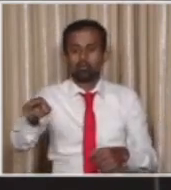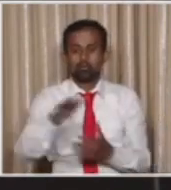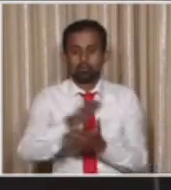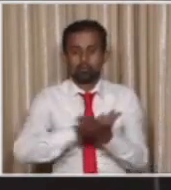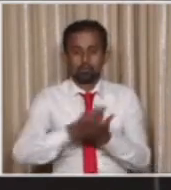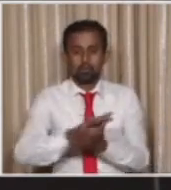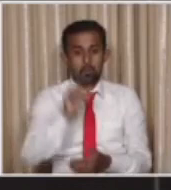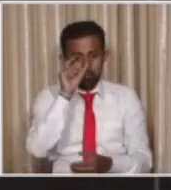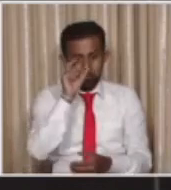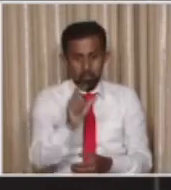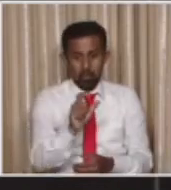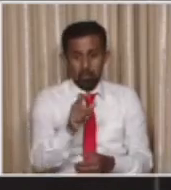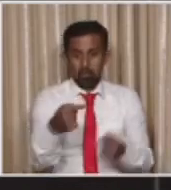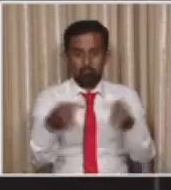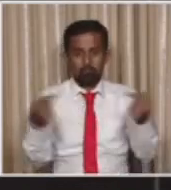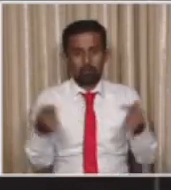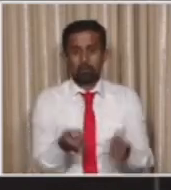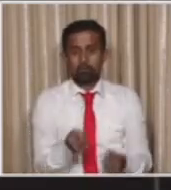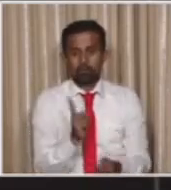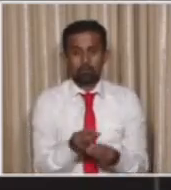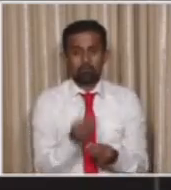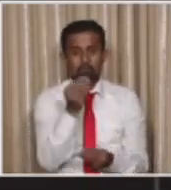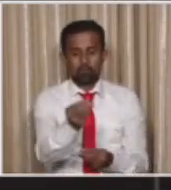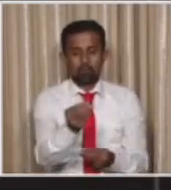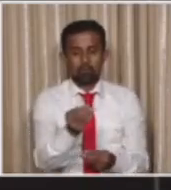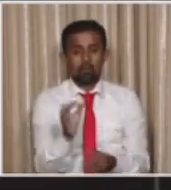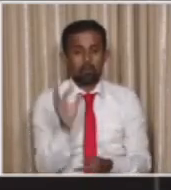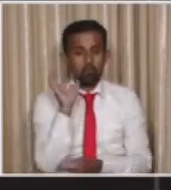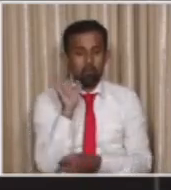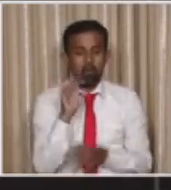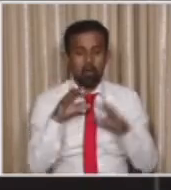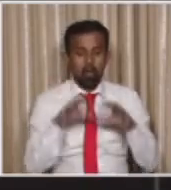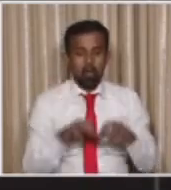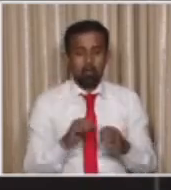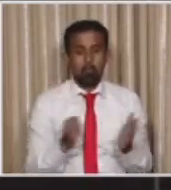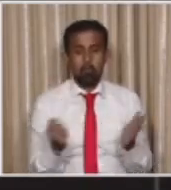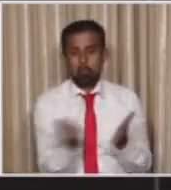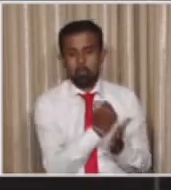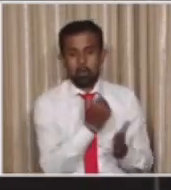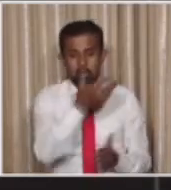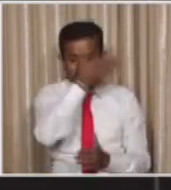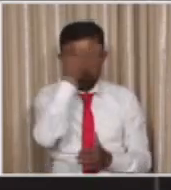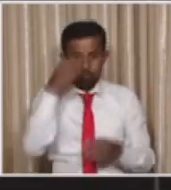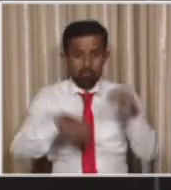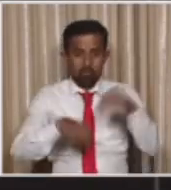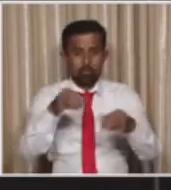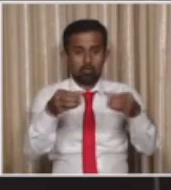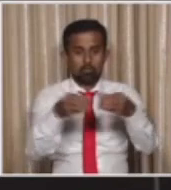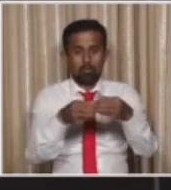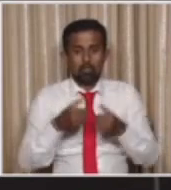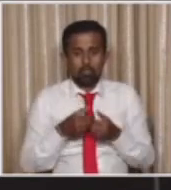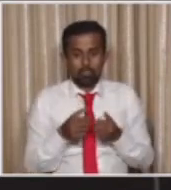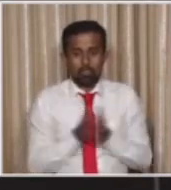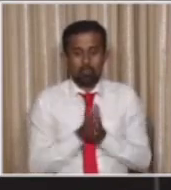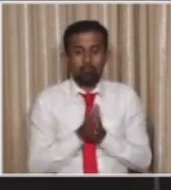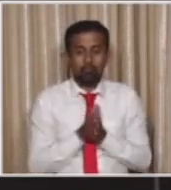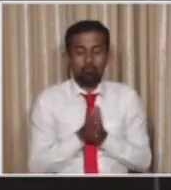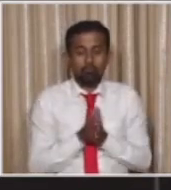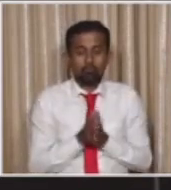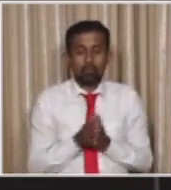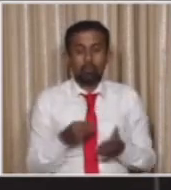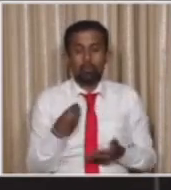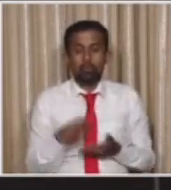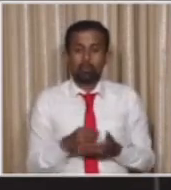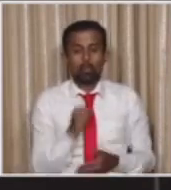හොඳින් බලලා ඒ අයට විරුද්ධව ඇක්ෂන් ගන්න ඕනේ. අද මේ බෞද්ධ උරුමයන් විනාශ කරන දෙමළ දේශපාලඥයින් තමන්ගේම ජනතාව සලස්කන්නේ